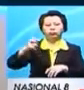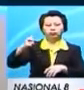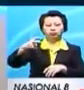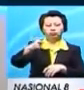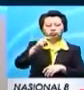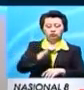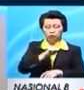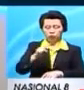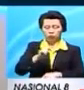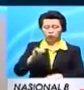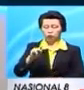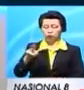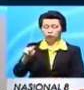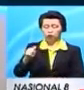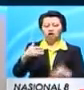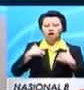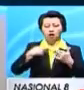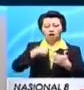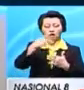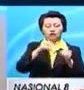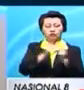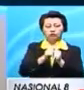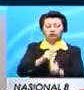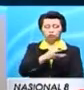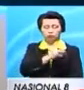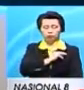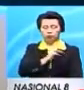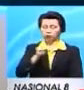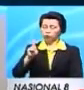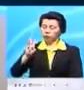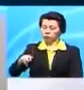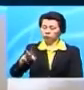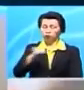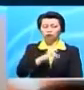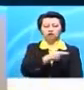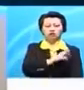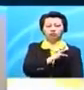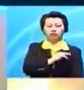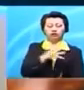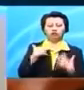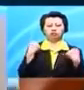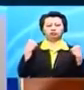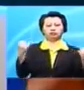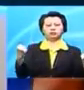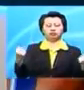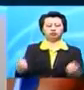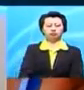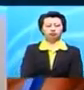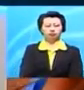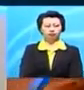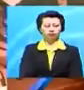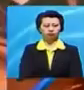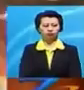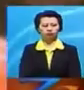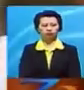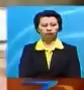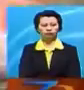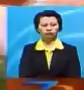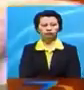Zika. Program diadakan dengan kerjasama Kementerian Wilayah Persekutuan serta Kementerian Kesihatan.